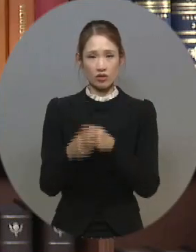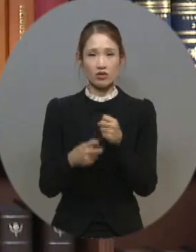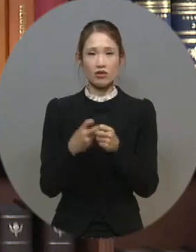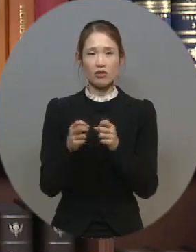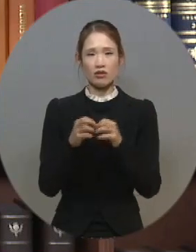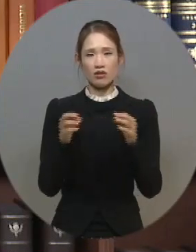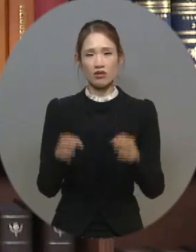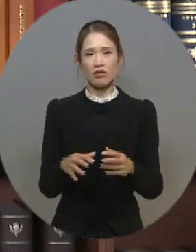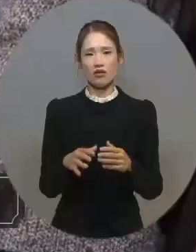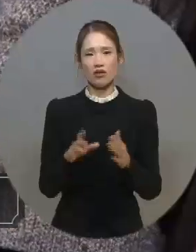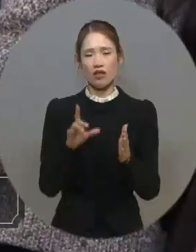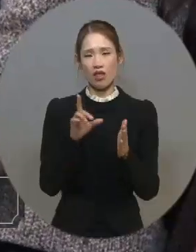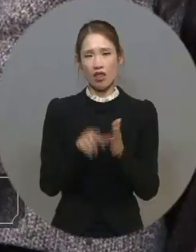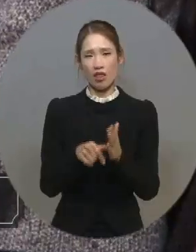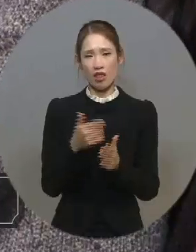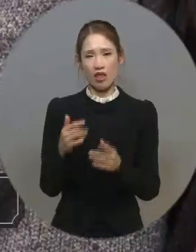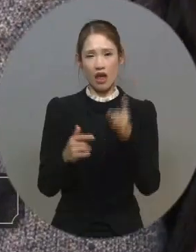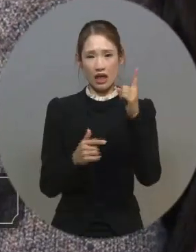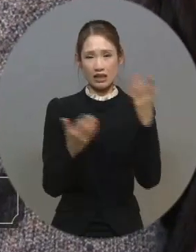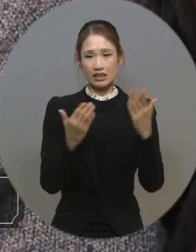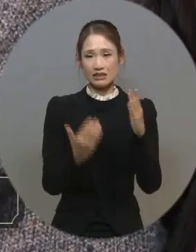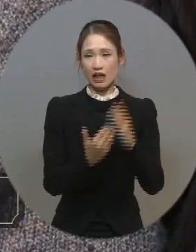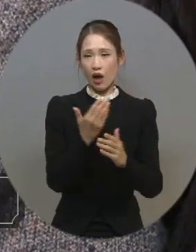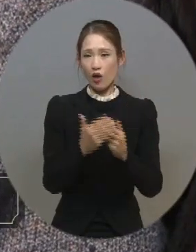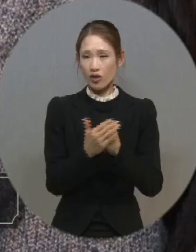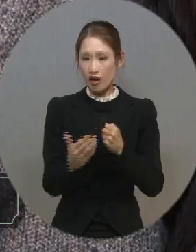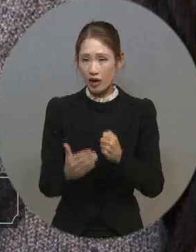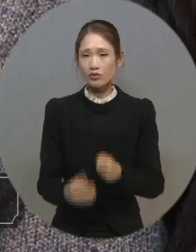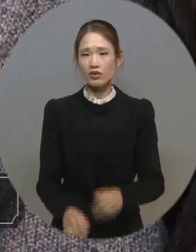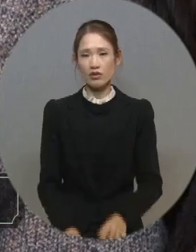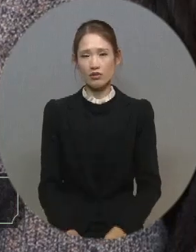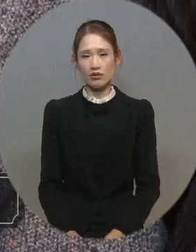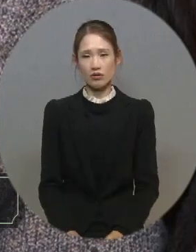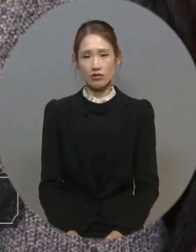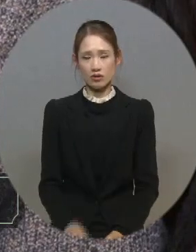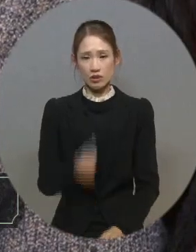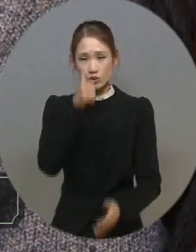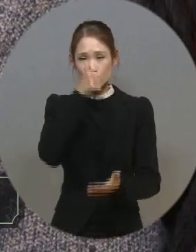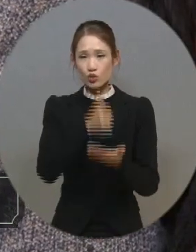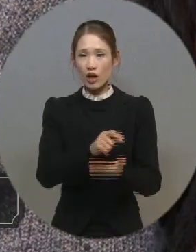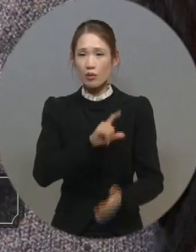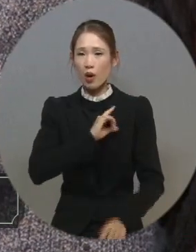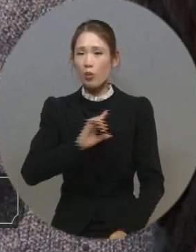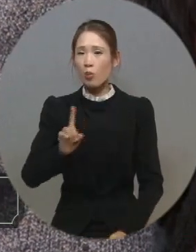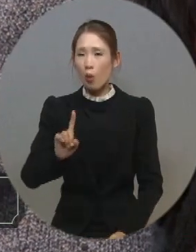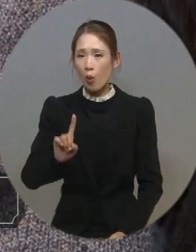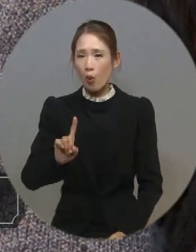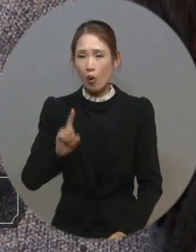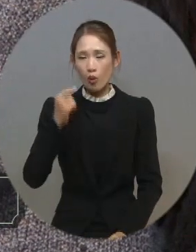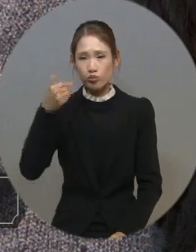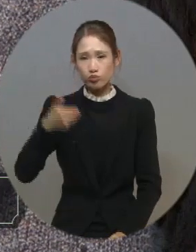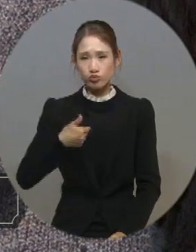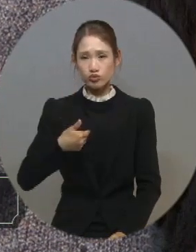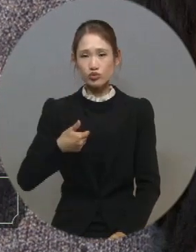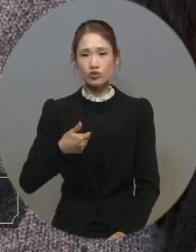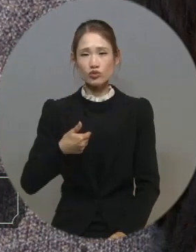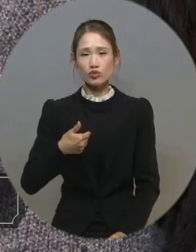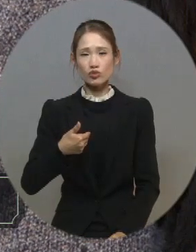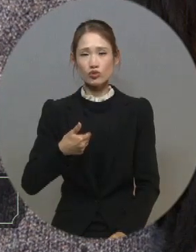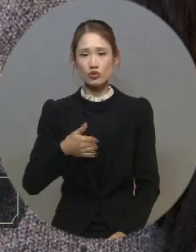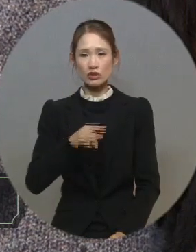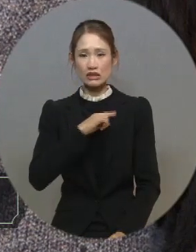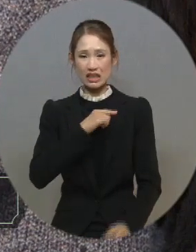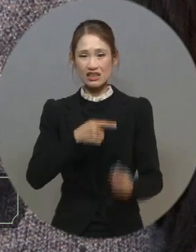네. 그 사건 하나인데 가서 이제 죄명을 뭐라고 정했냐면 그 나라에서